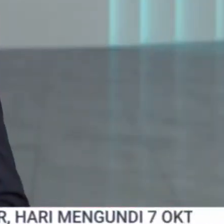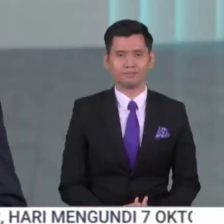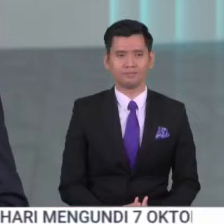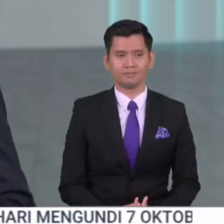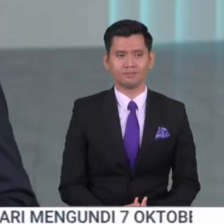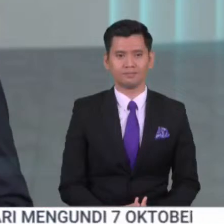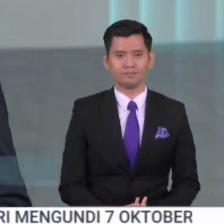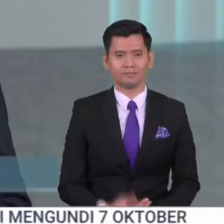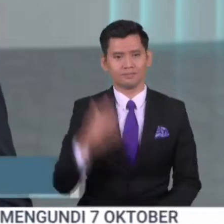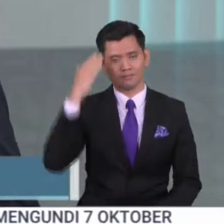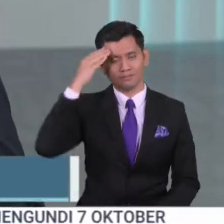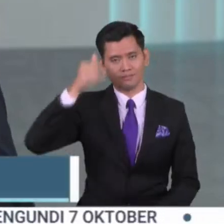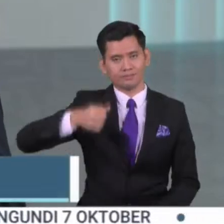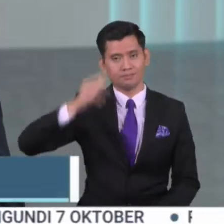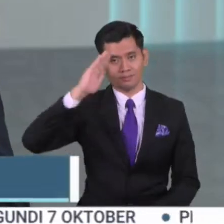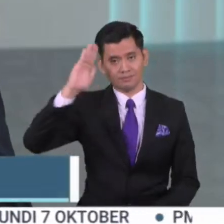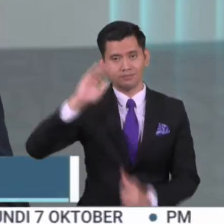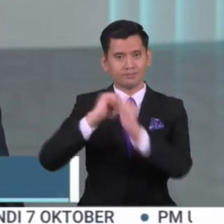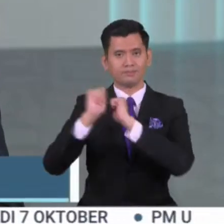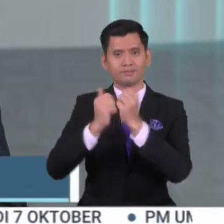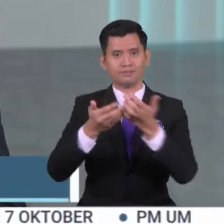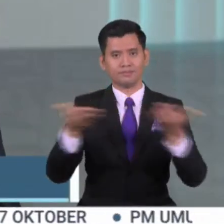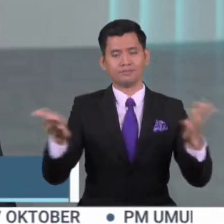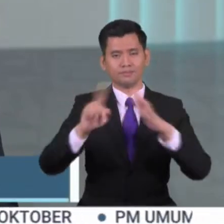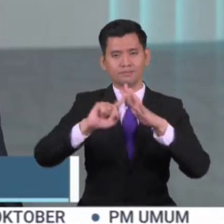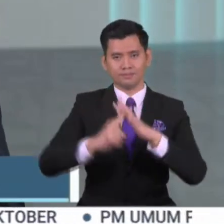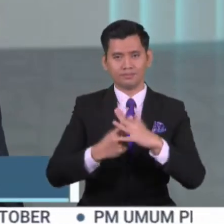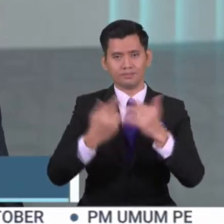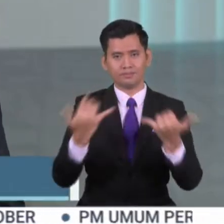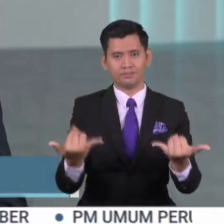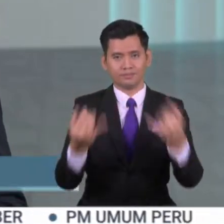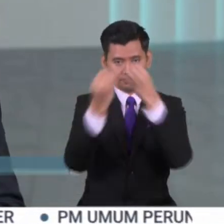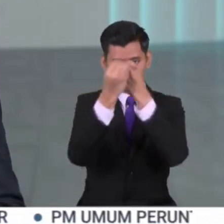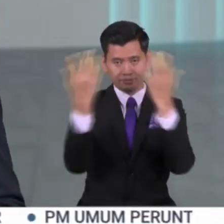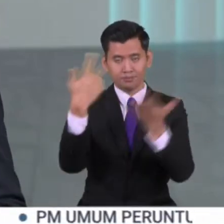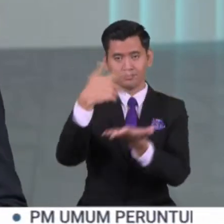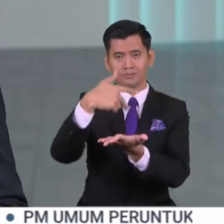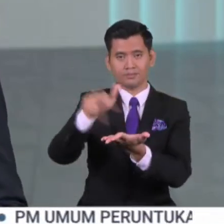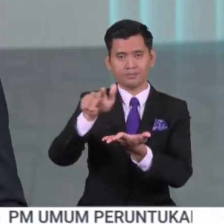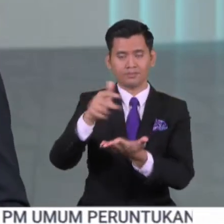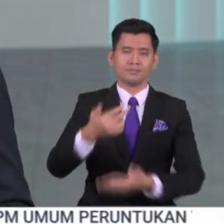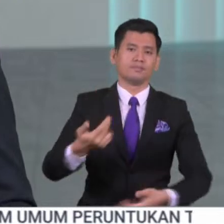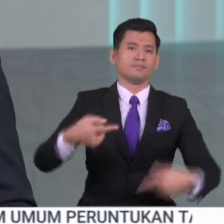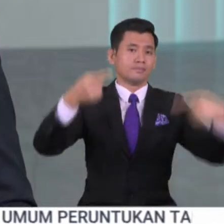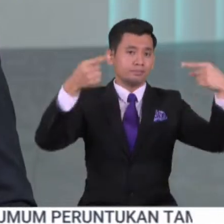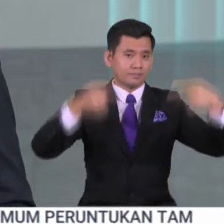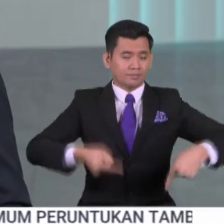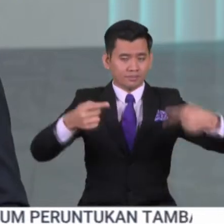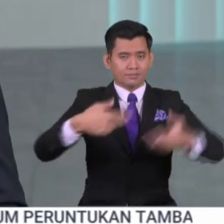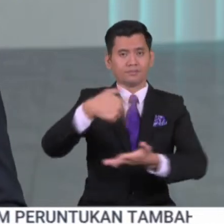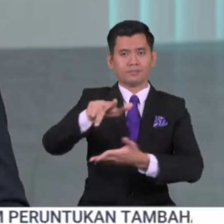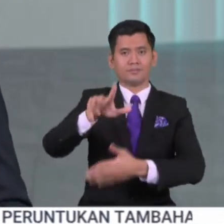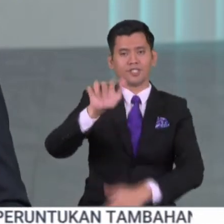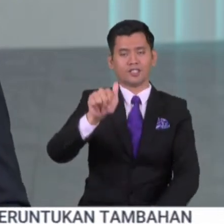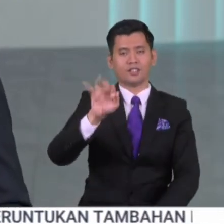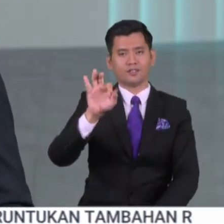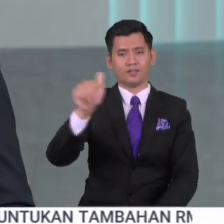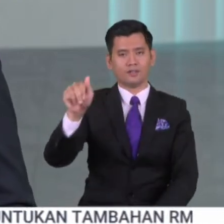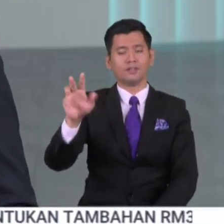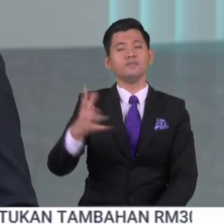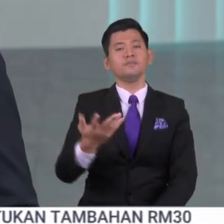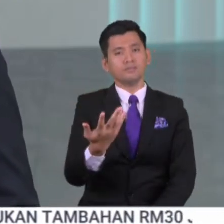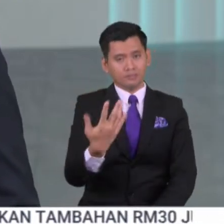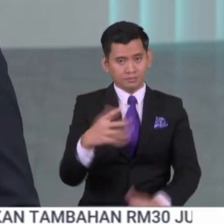Assalamualaikum dan salam sukan untuk semua dimulakan dengan perkembangan bola sepak kejohanan bola sepak AFF bawah 23 tahun skuad